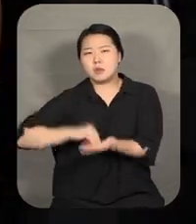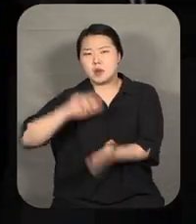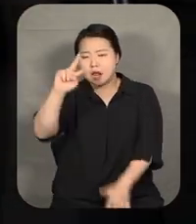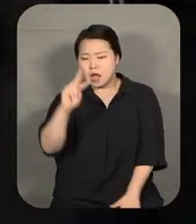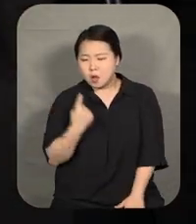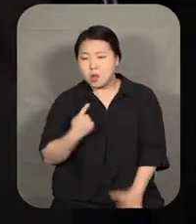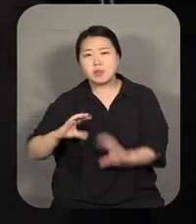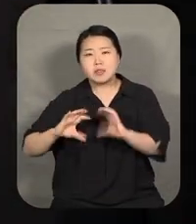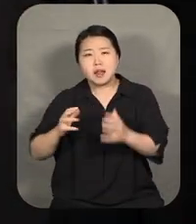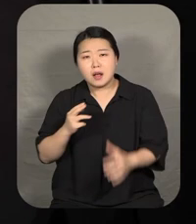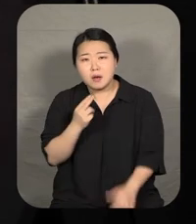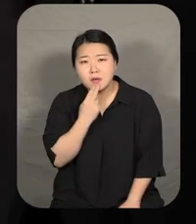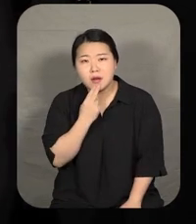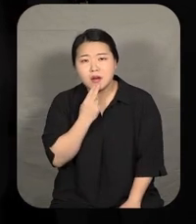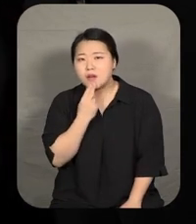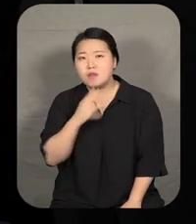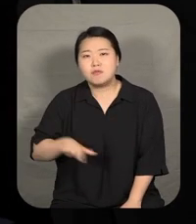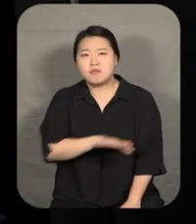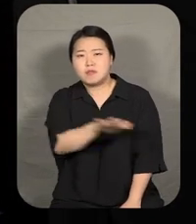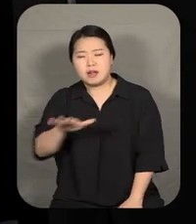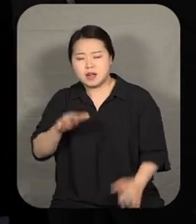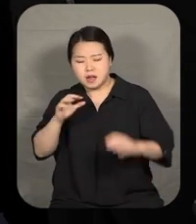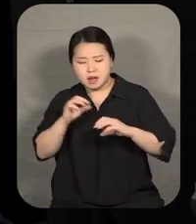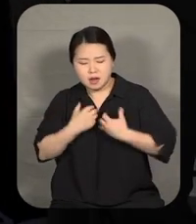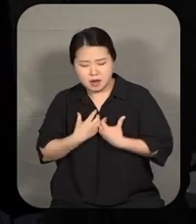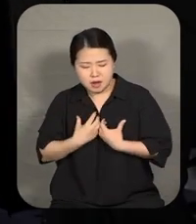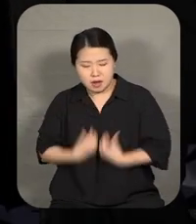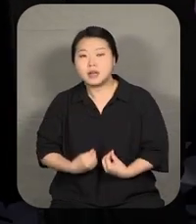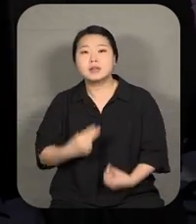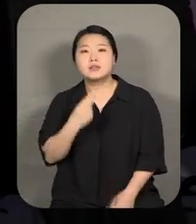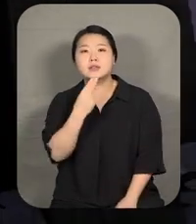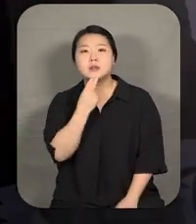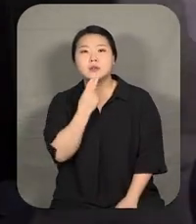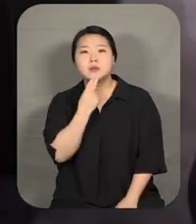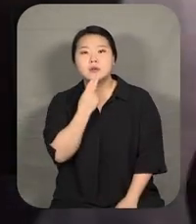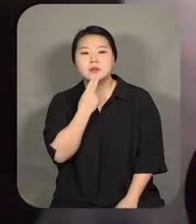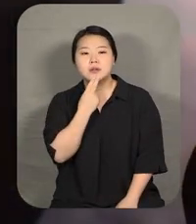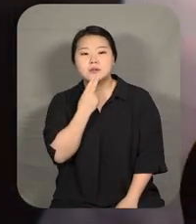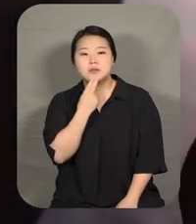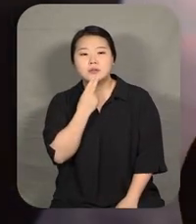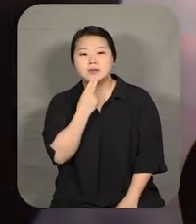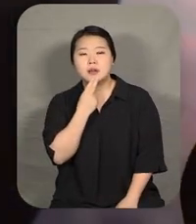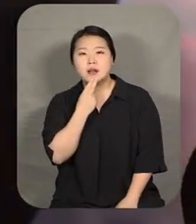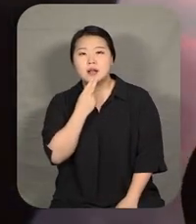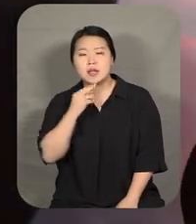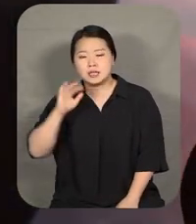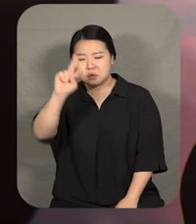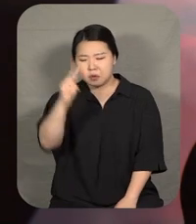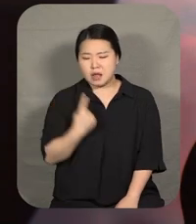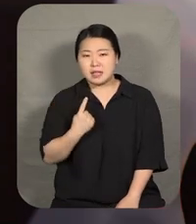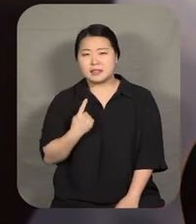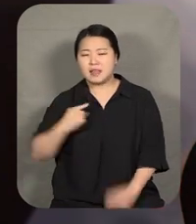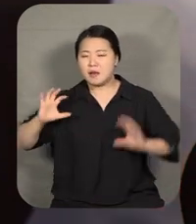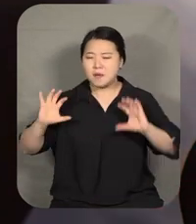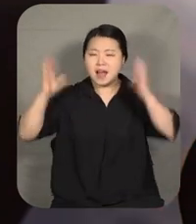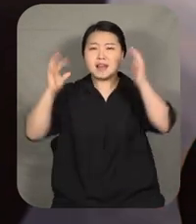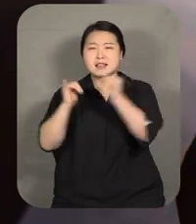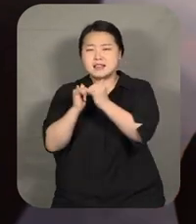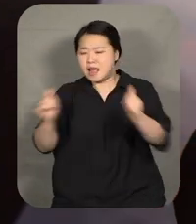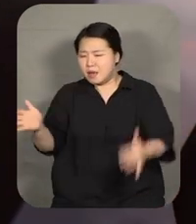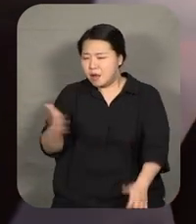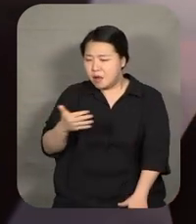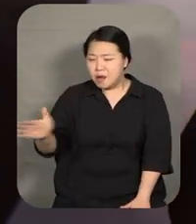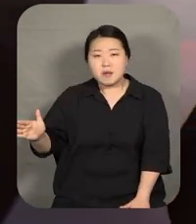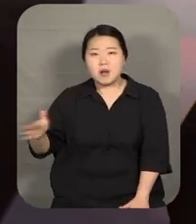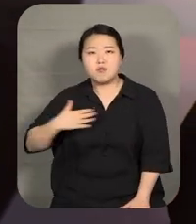없다 한들 우리에게 허망함은 없고 비록 반겨줄이 하나 없다 한들 우리에게